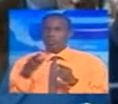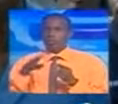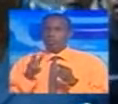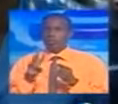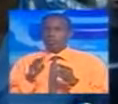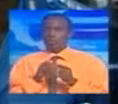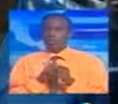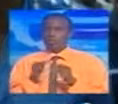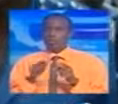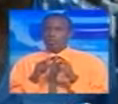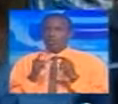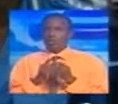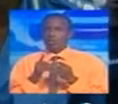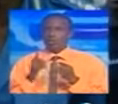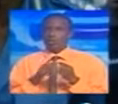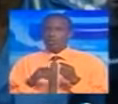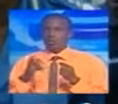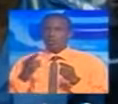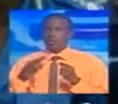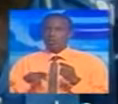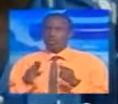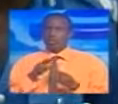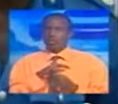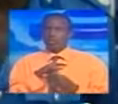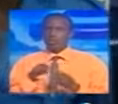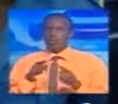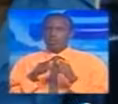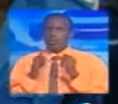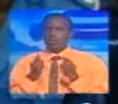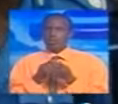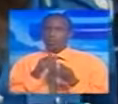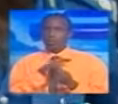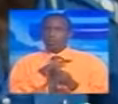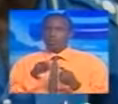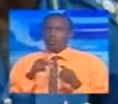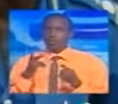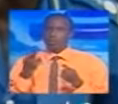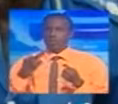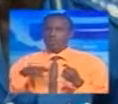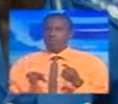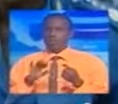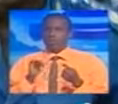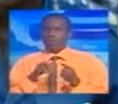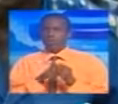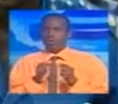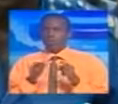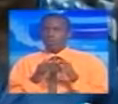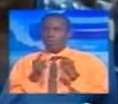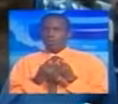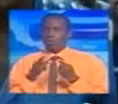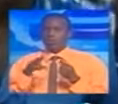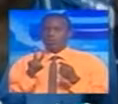T312 à Fadabandogna. On est dans ce quartier-là. Nous avons dénombré jusqu'à maintenant